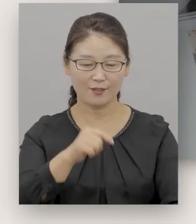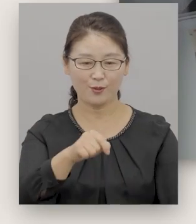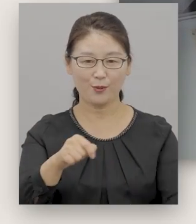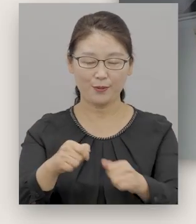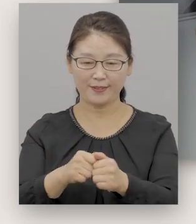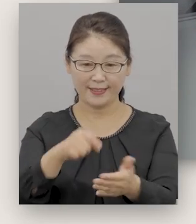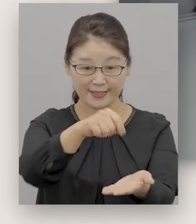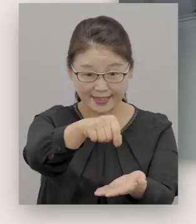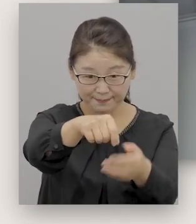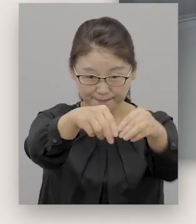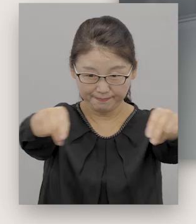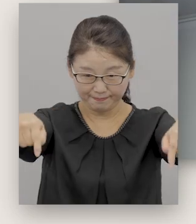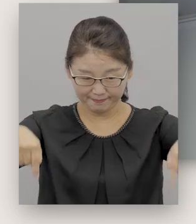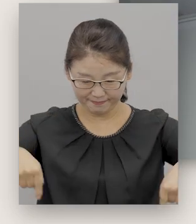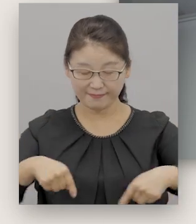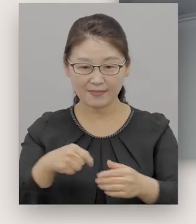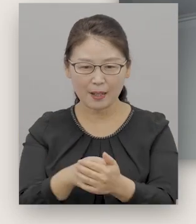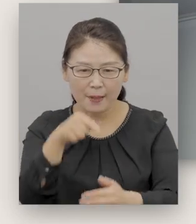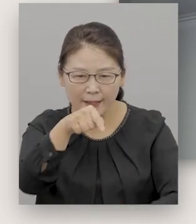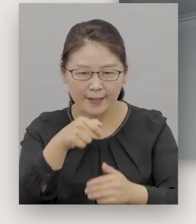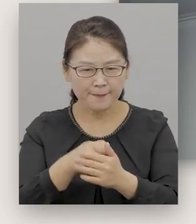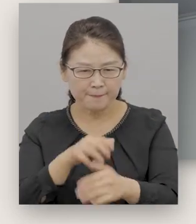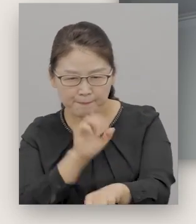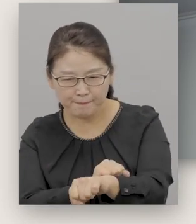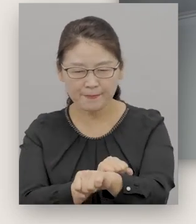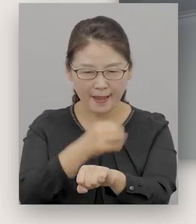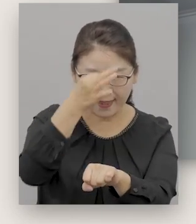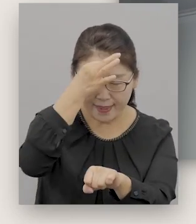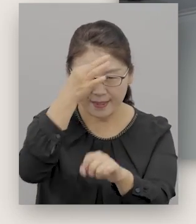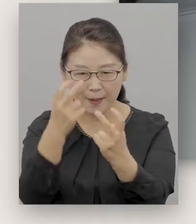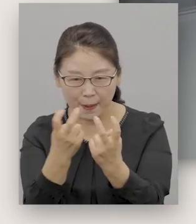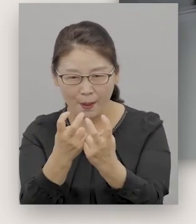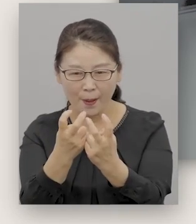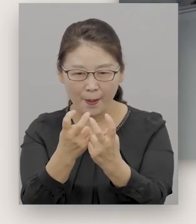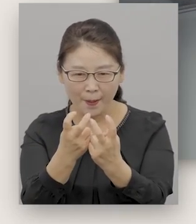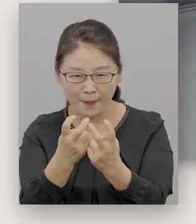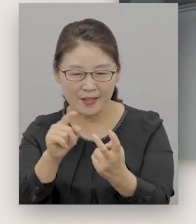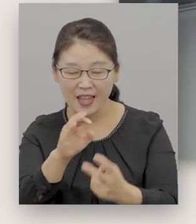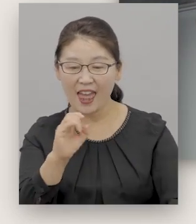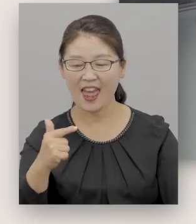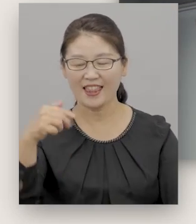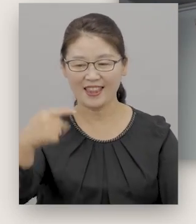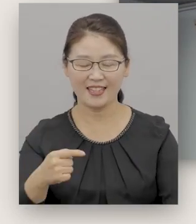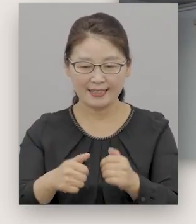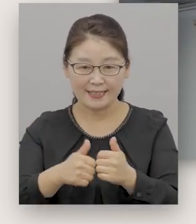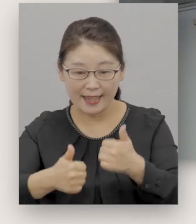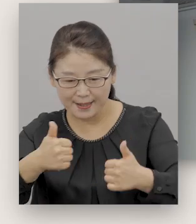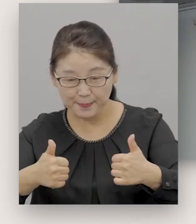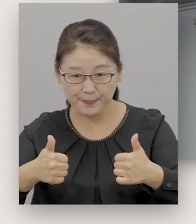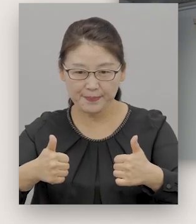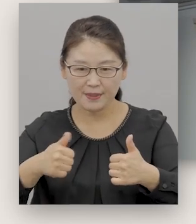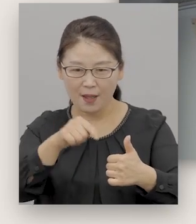그 체스에서 말하는 엔드게임이라고 한다고 하는데요. 이제 그런 수수께끼를 어떻게 푸는지 이제 그런 데 내용들을 촘촘하게 다